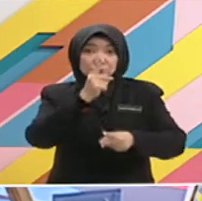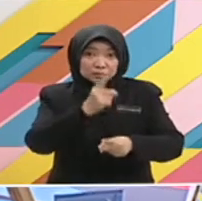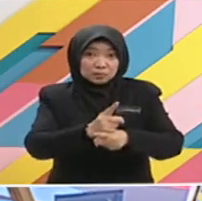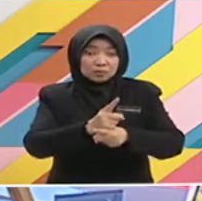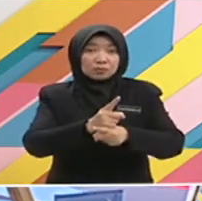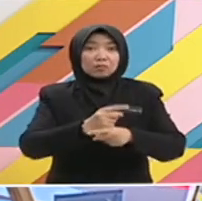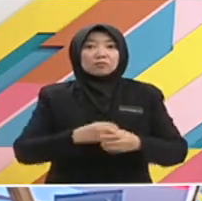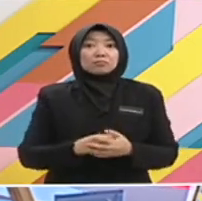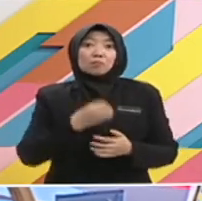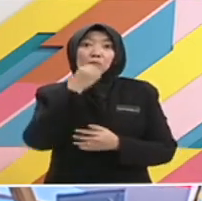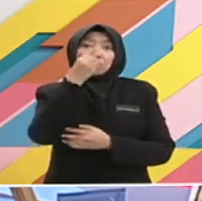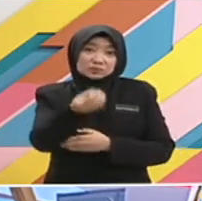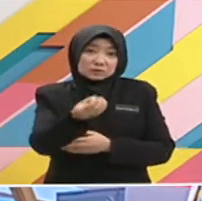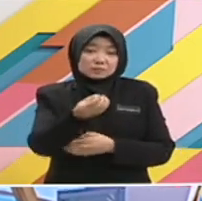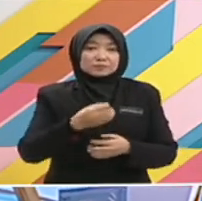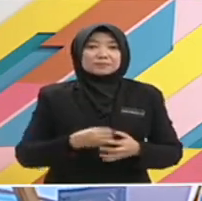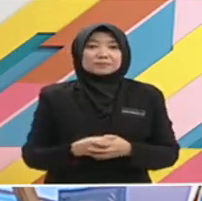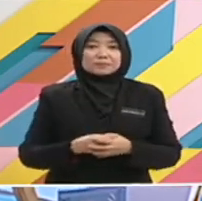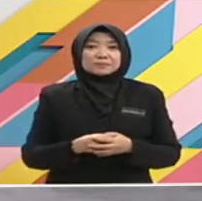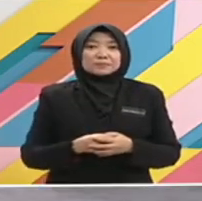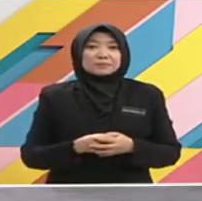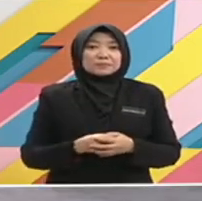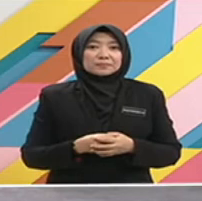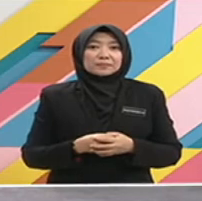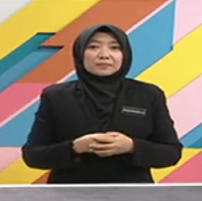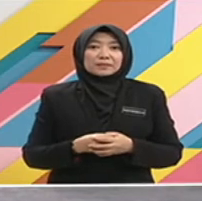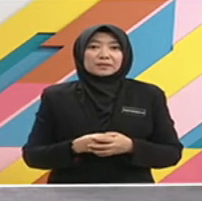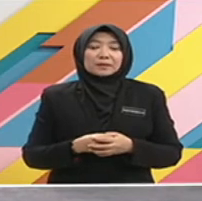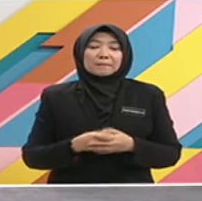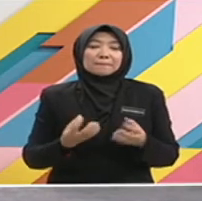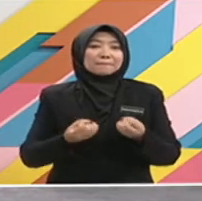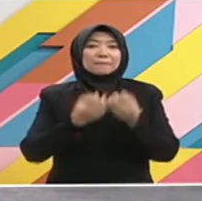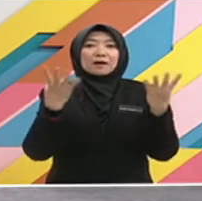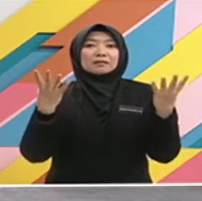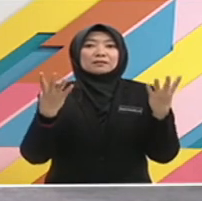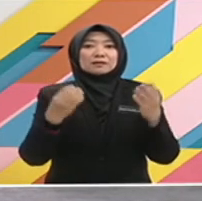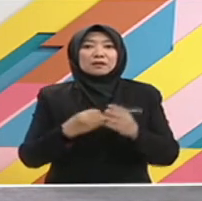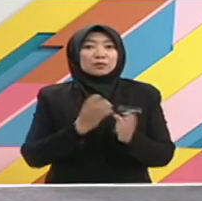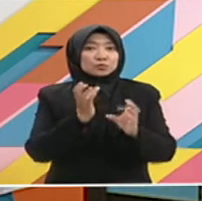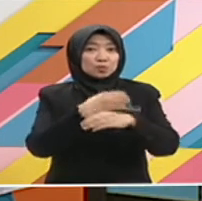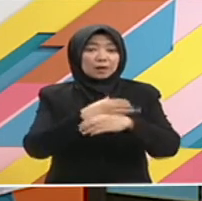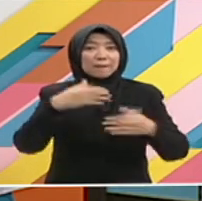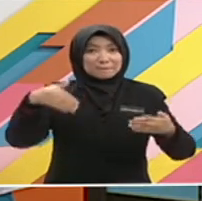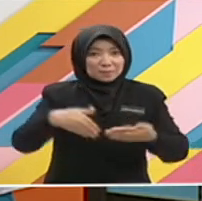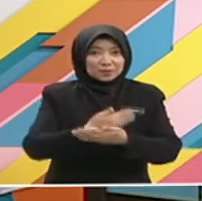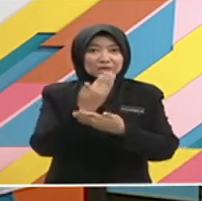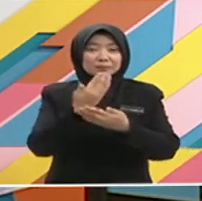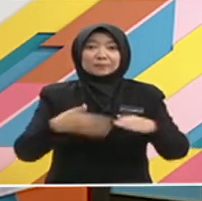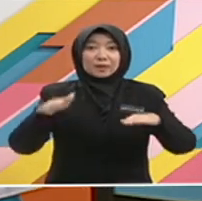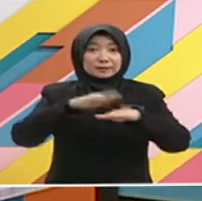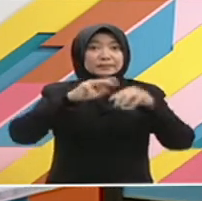dan tetapi wow-wow tersebut mempunyai apa ni corak yang moden. Dan di atas meja ni